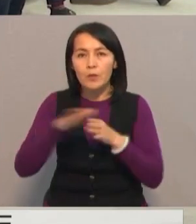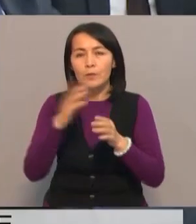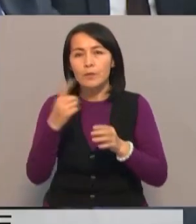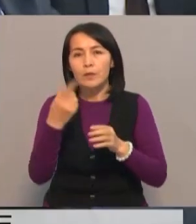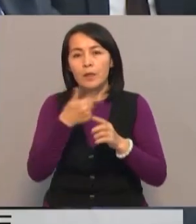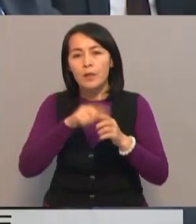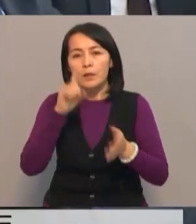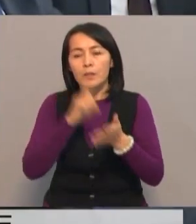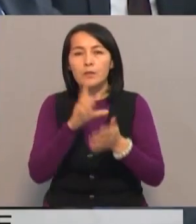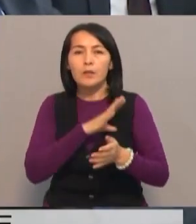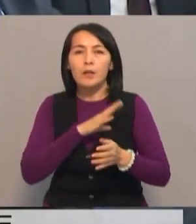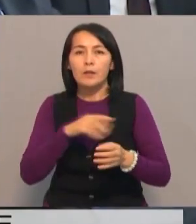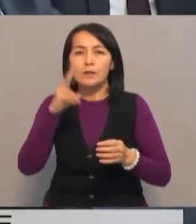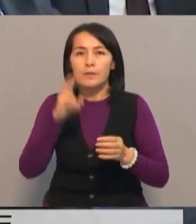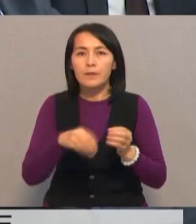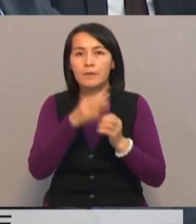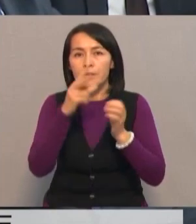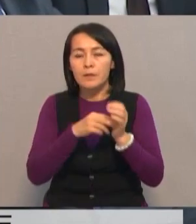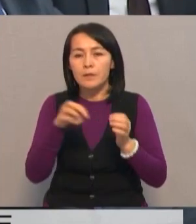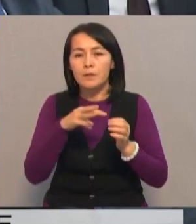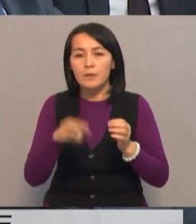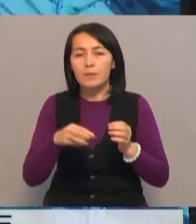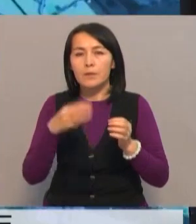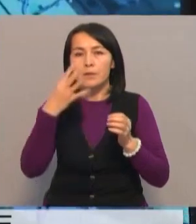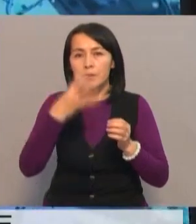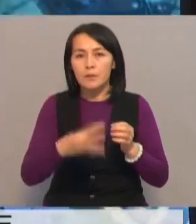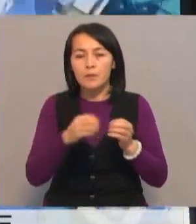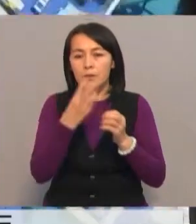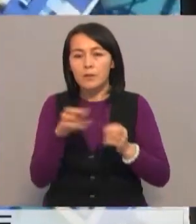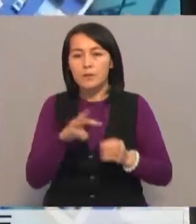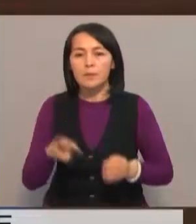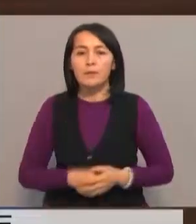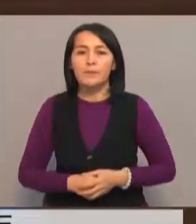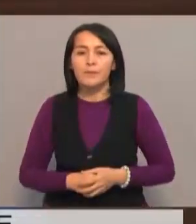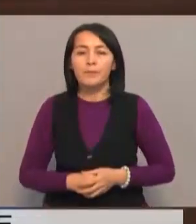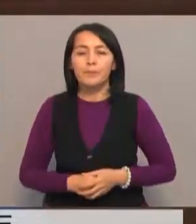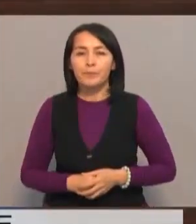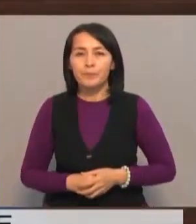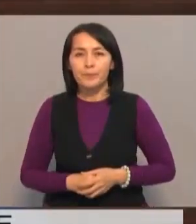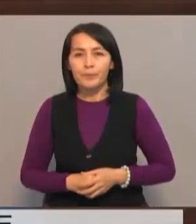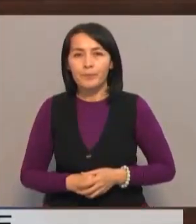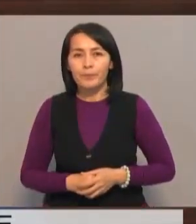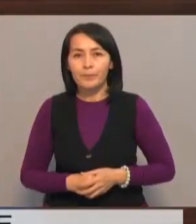этой дороги должна была составить 218 метров, а ширина 14 метров.